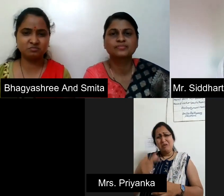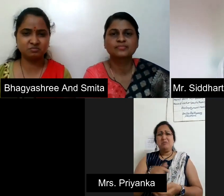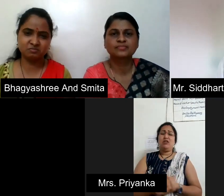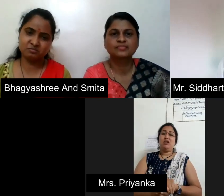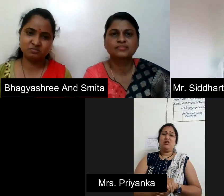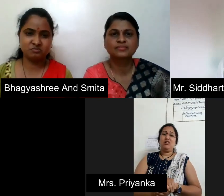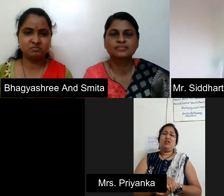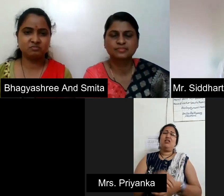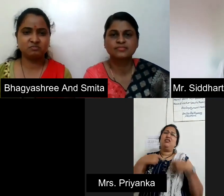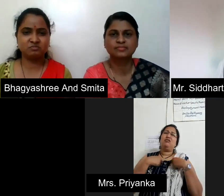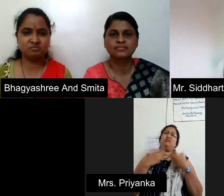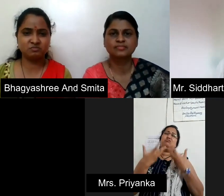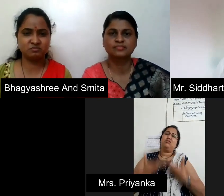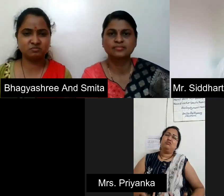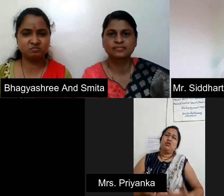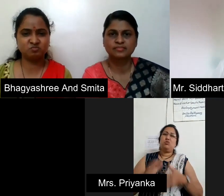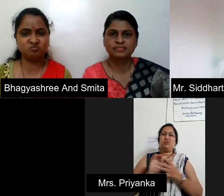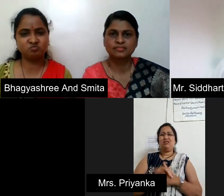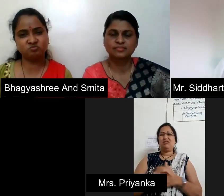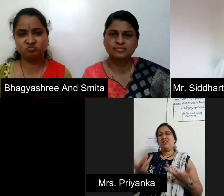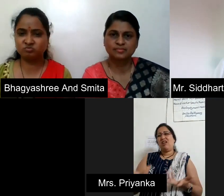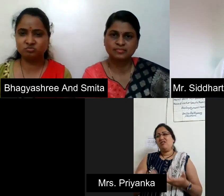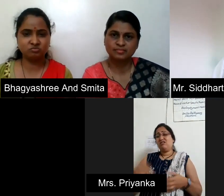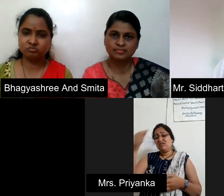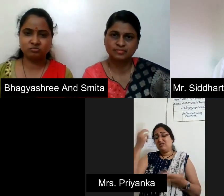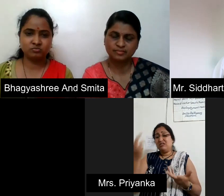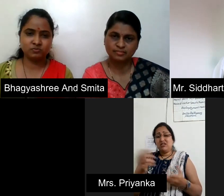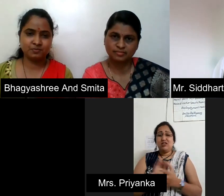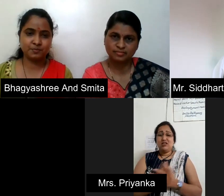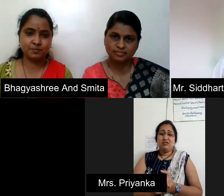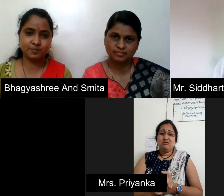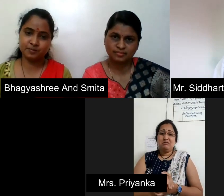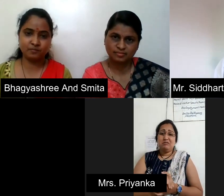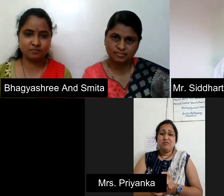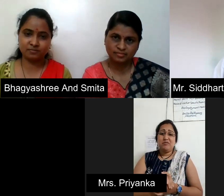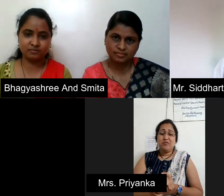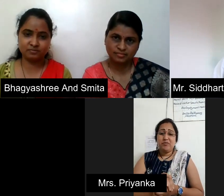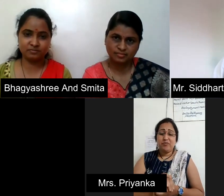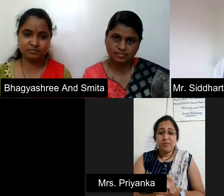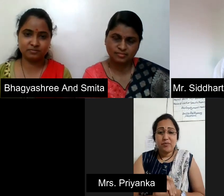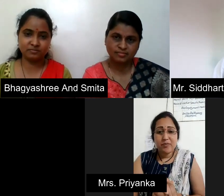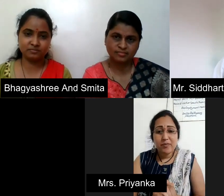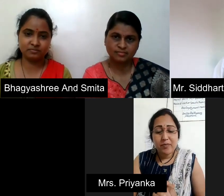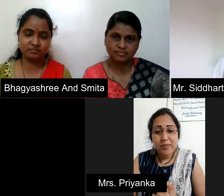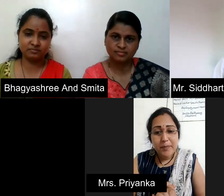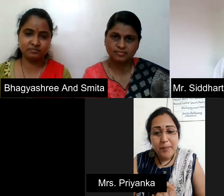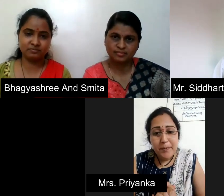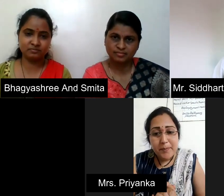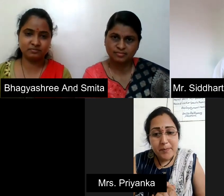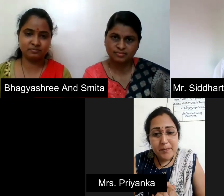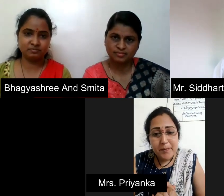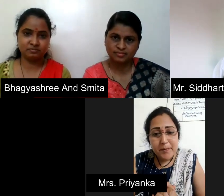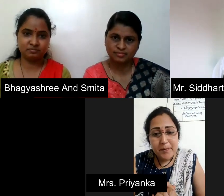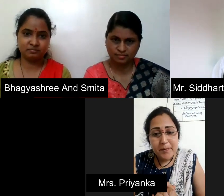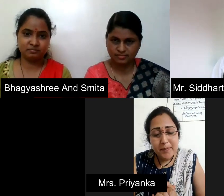चैलेंजेस से टूट जाते हैं। तो भाग्यश्री ये आप बताइए और प्रियंका जी आप इसको